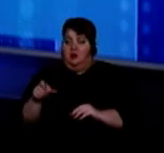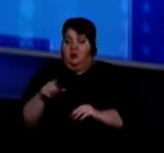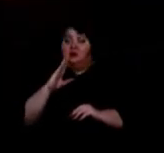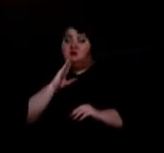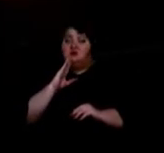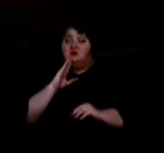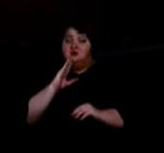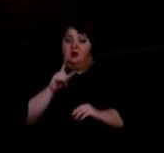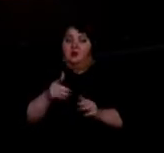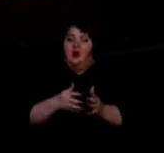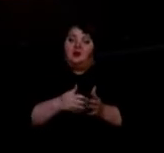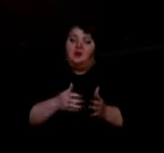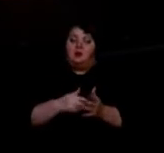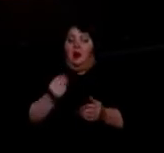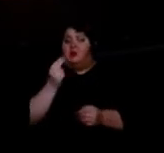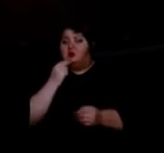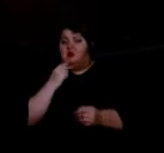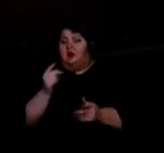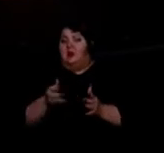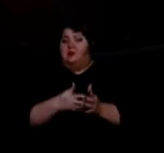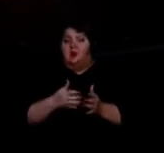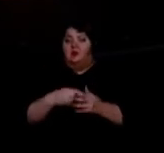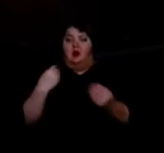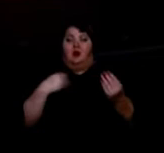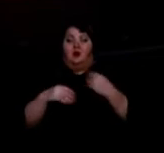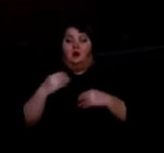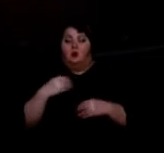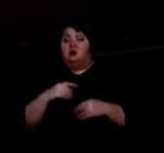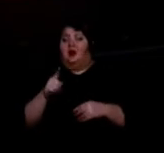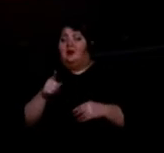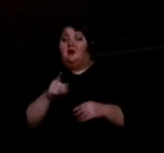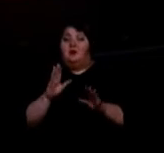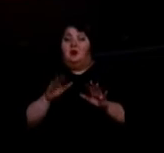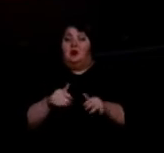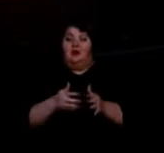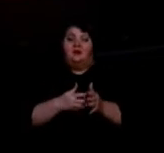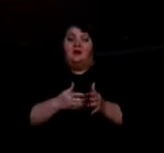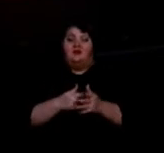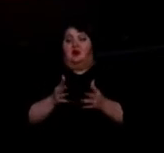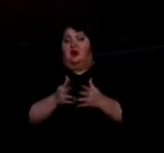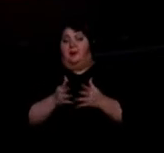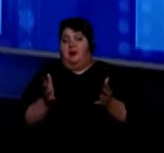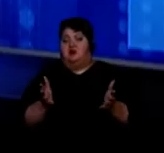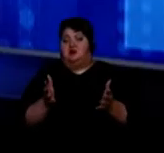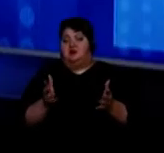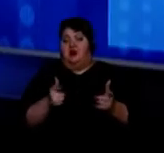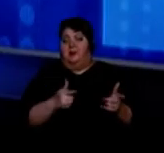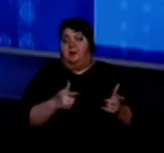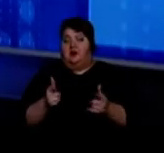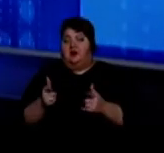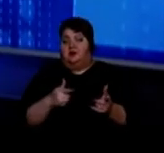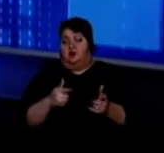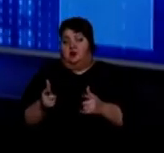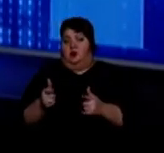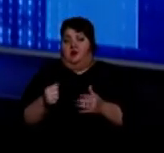Їм не вистачає продуктів, одягу. Чого вони бояться? Їм не вистачає більше як підготовки,